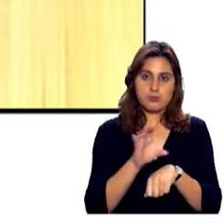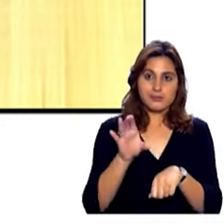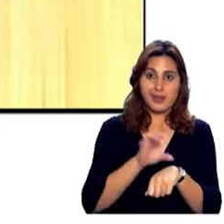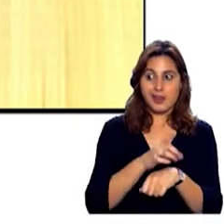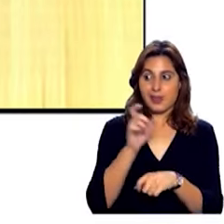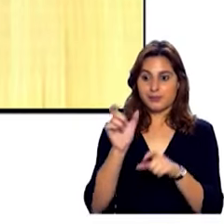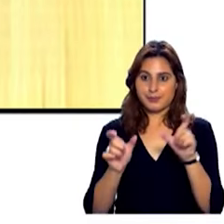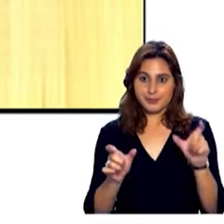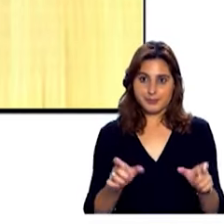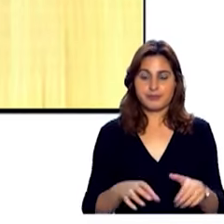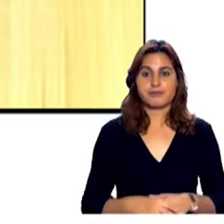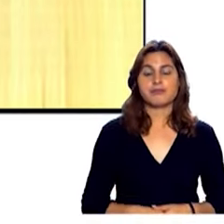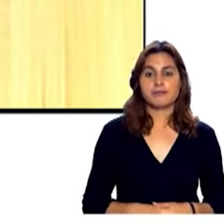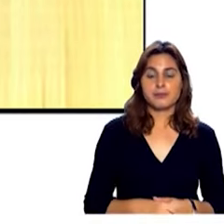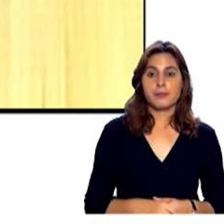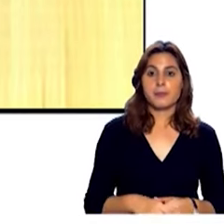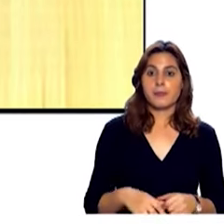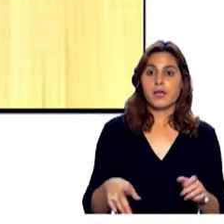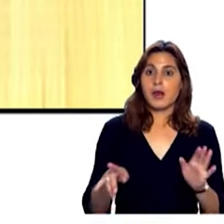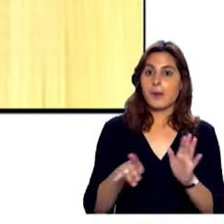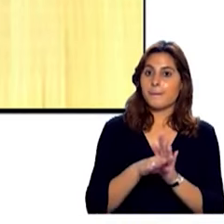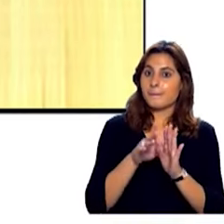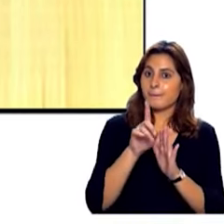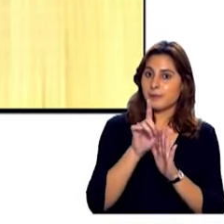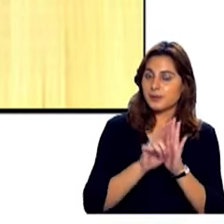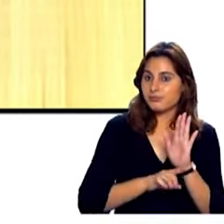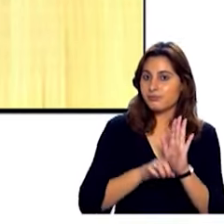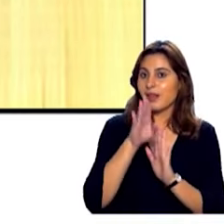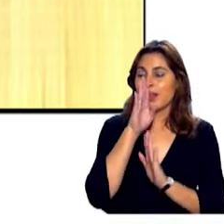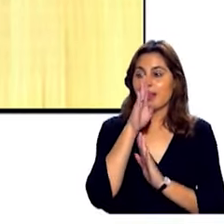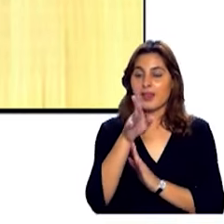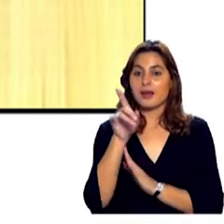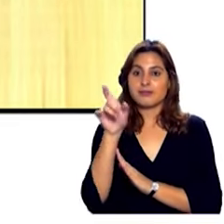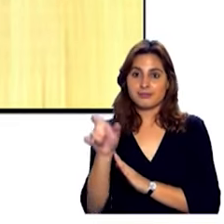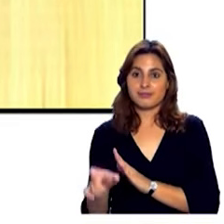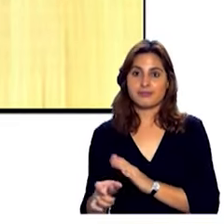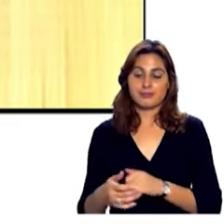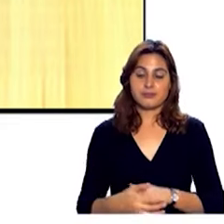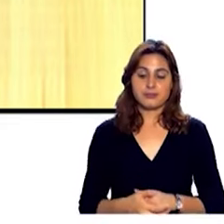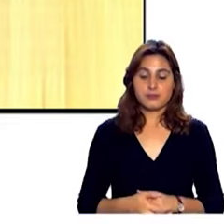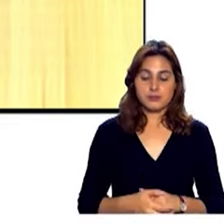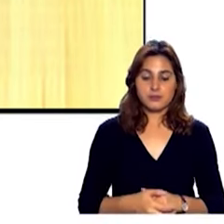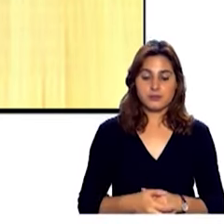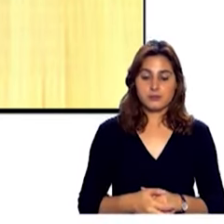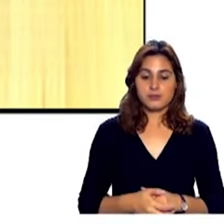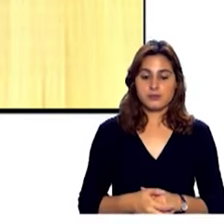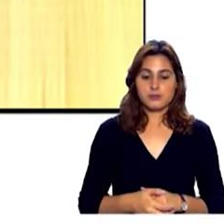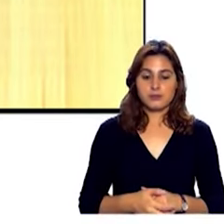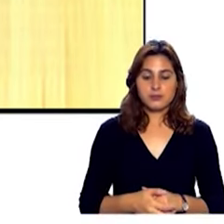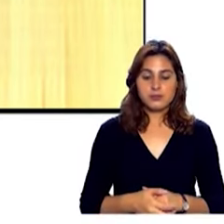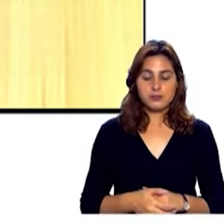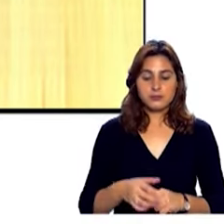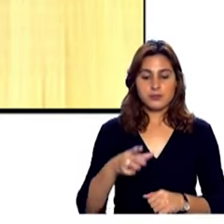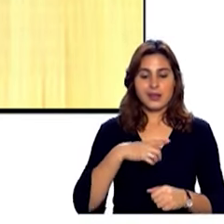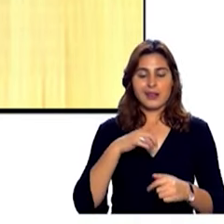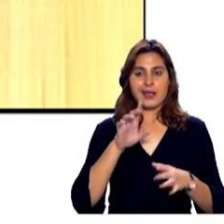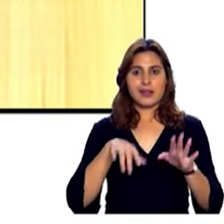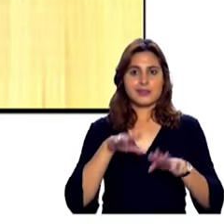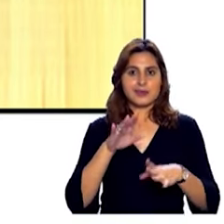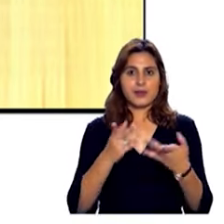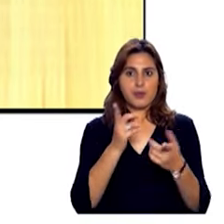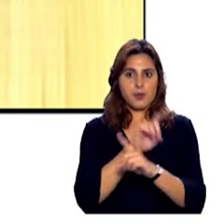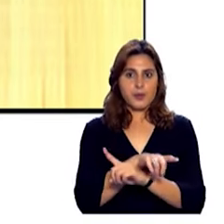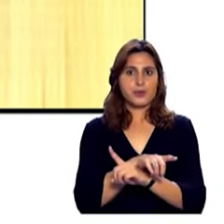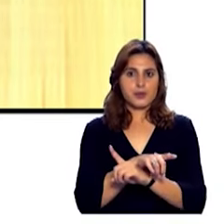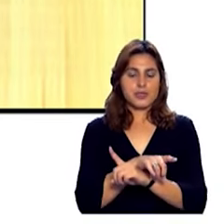vale a Dire che se esaminato avrebbe determinato un esito diverso Della controversia tuttavia questo quadro normativo stato